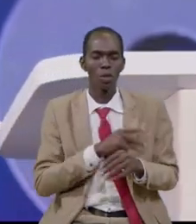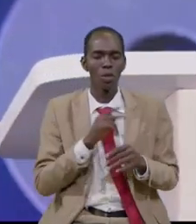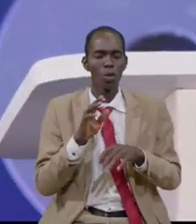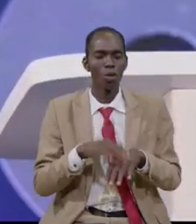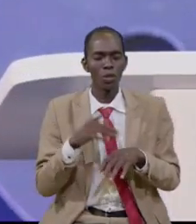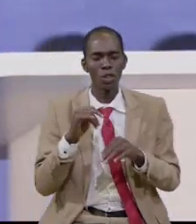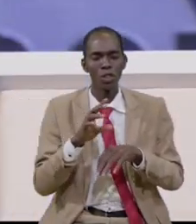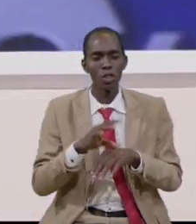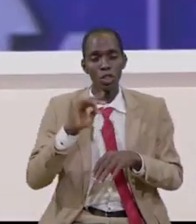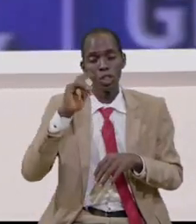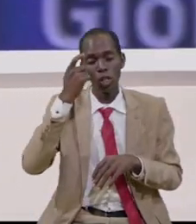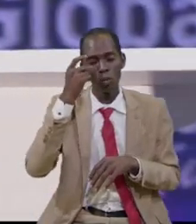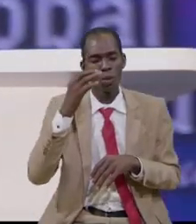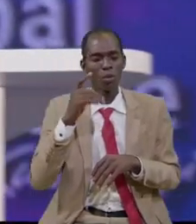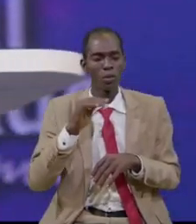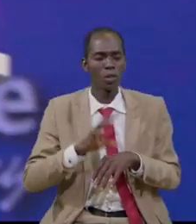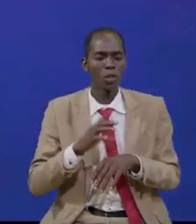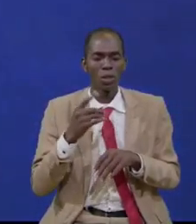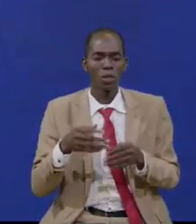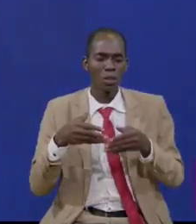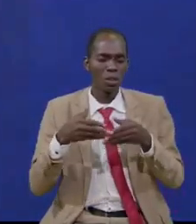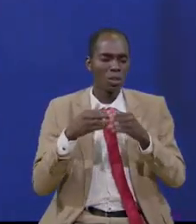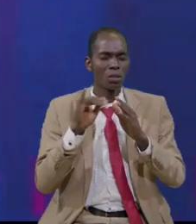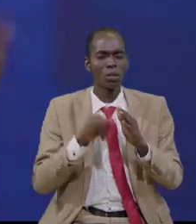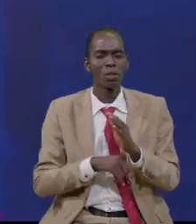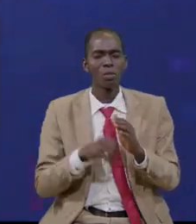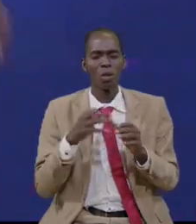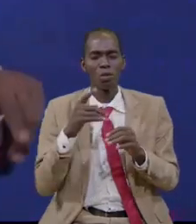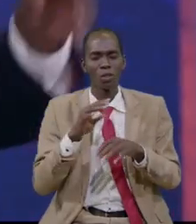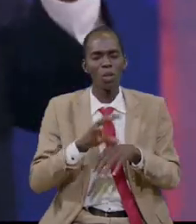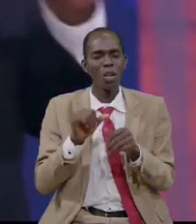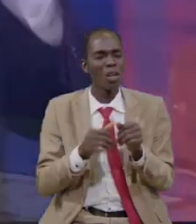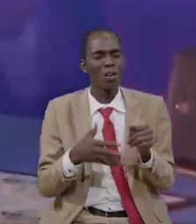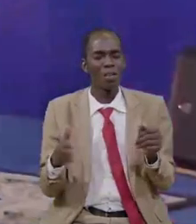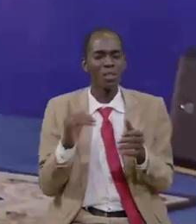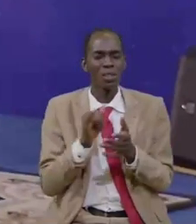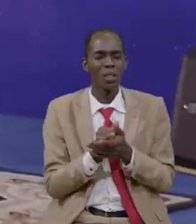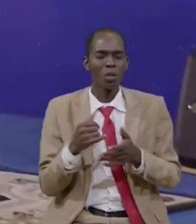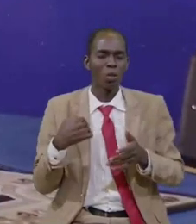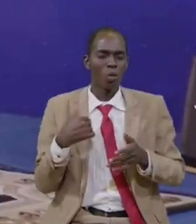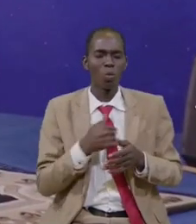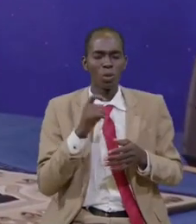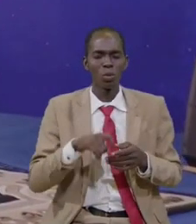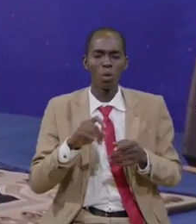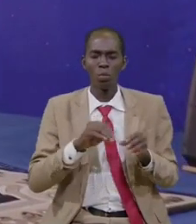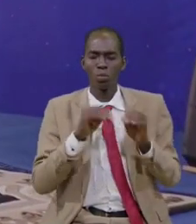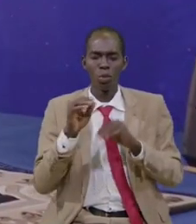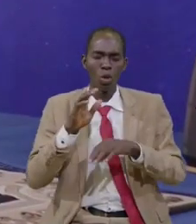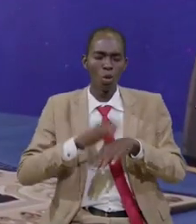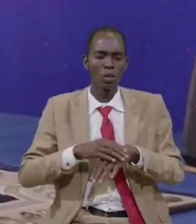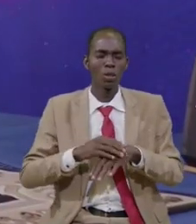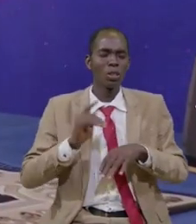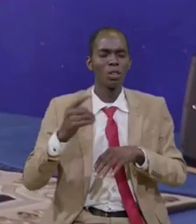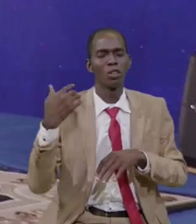de l'église, le leadership de l'église, tout ce que l'église fait, nous plaçons tout sur son épaule.